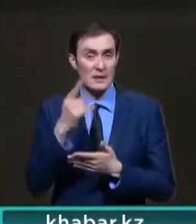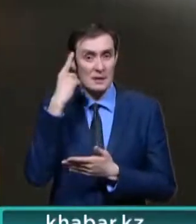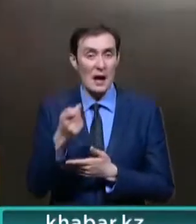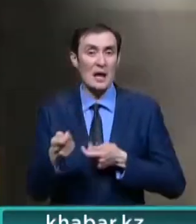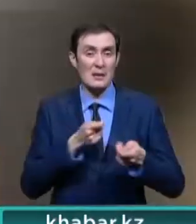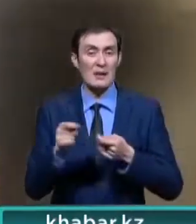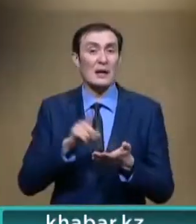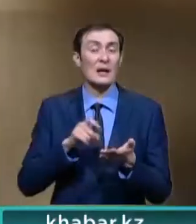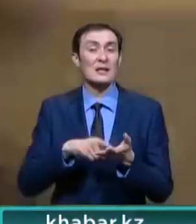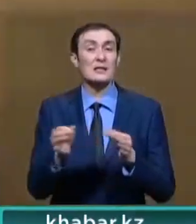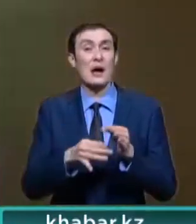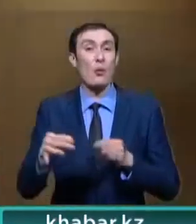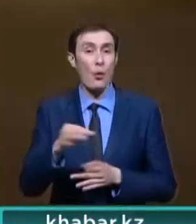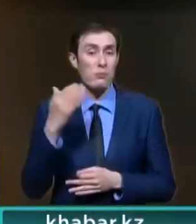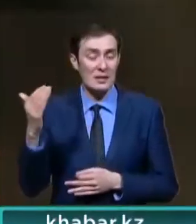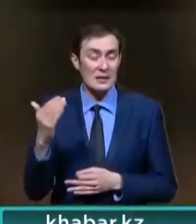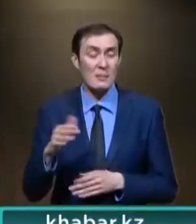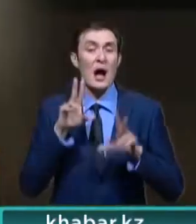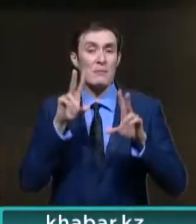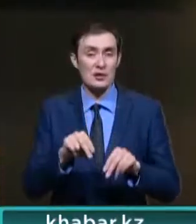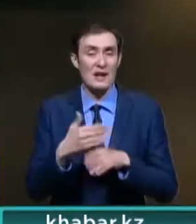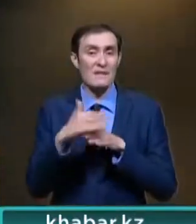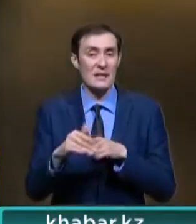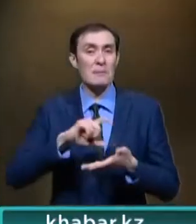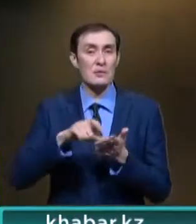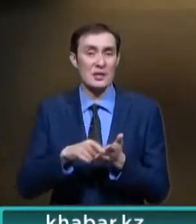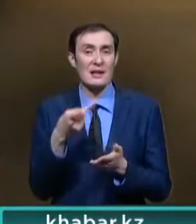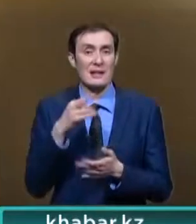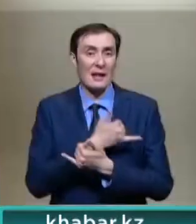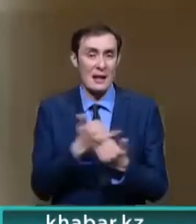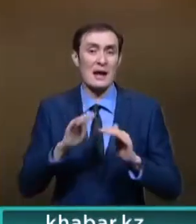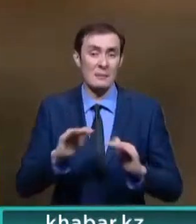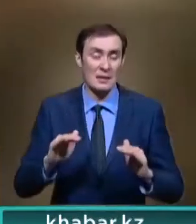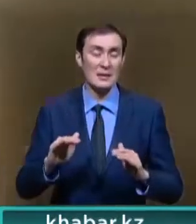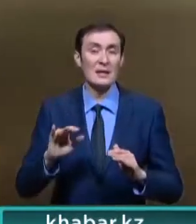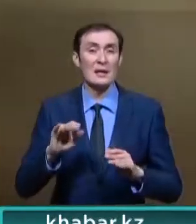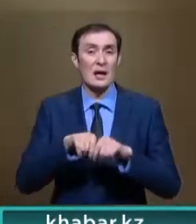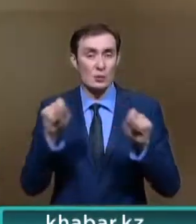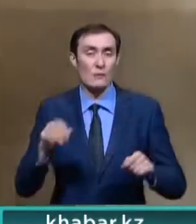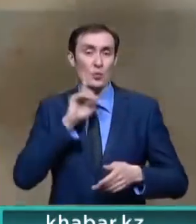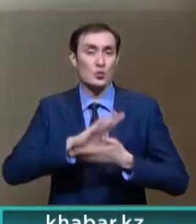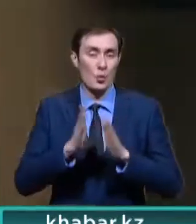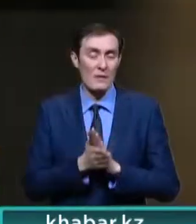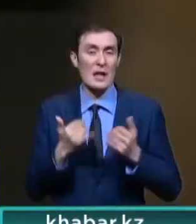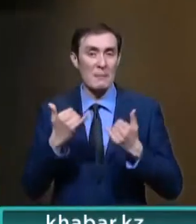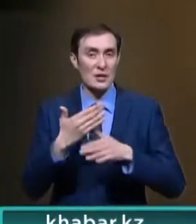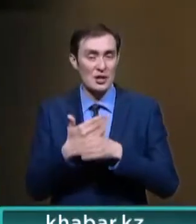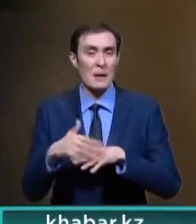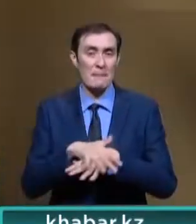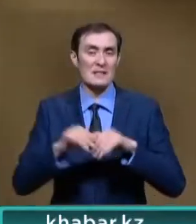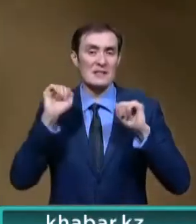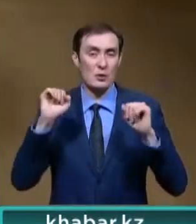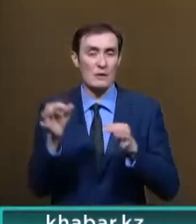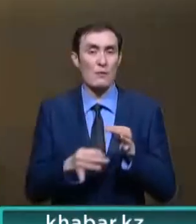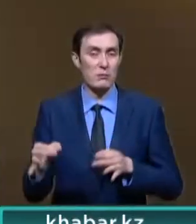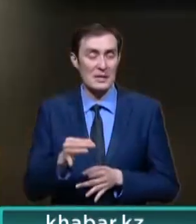от акимата карагандинской области там пообещали выделить помещение для спортсменов и вообще заняться созданием условий для поддержки массового спорта